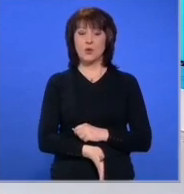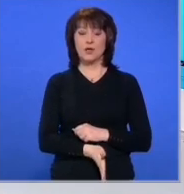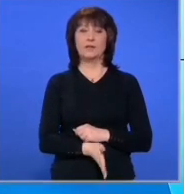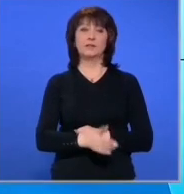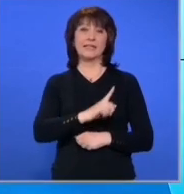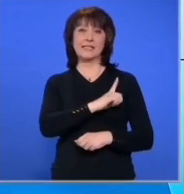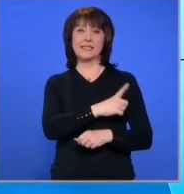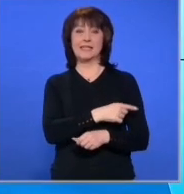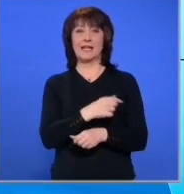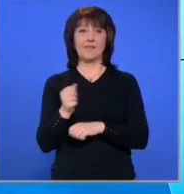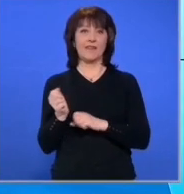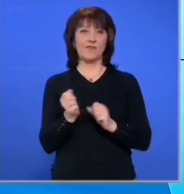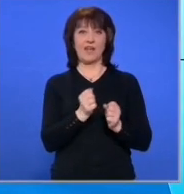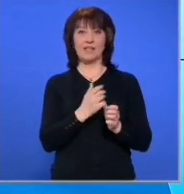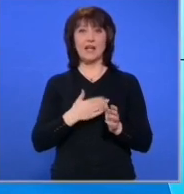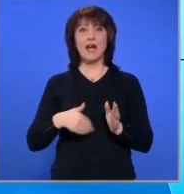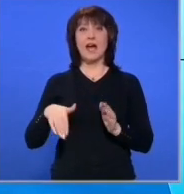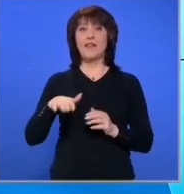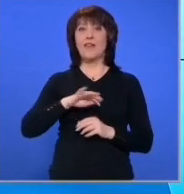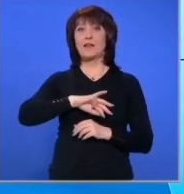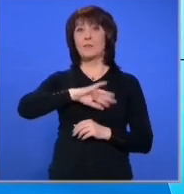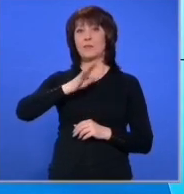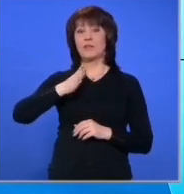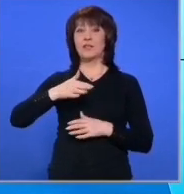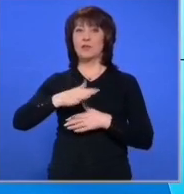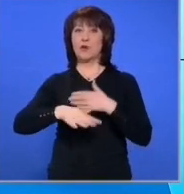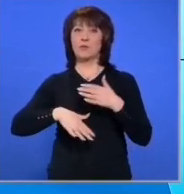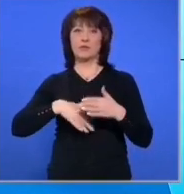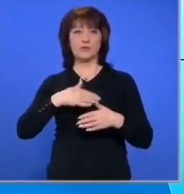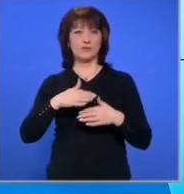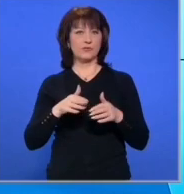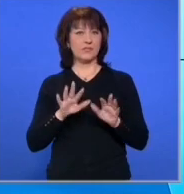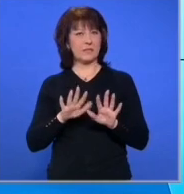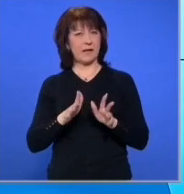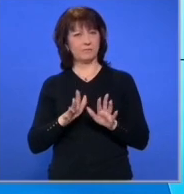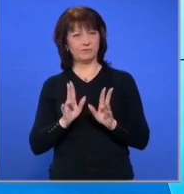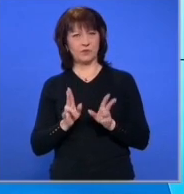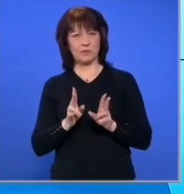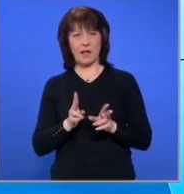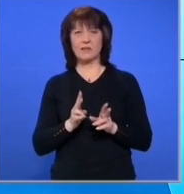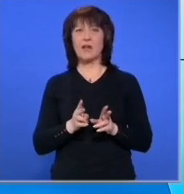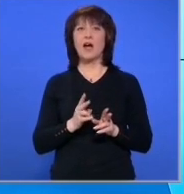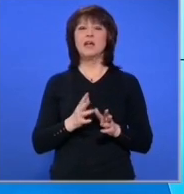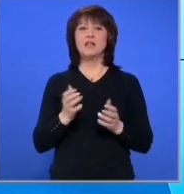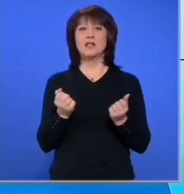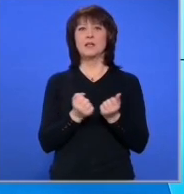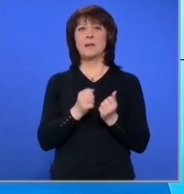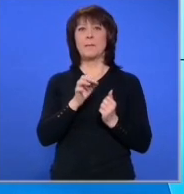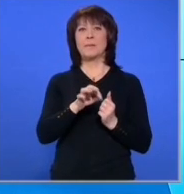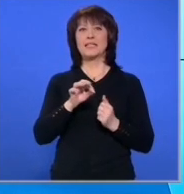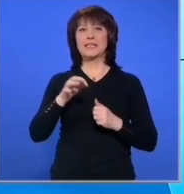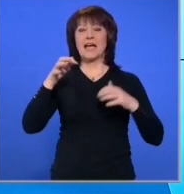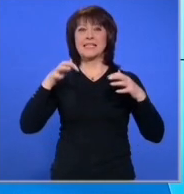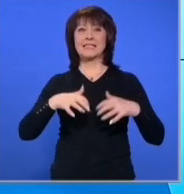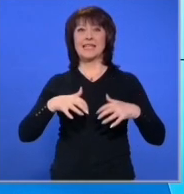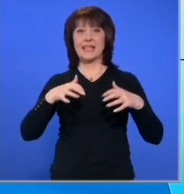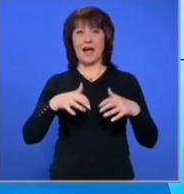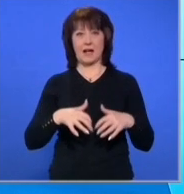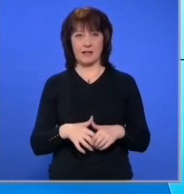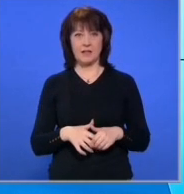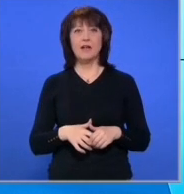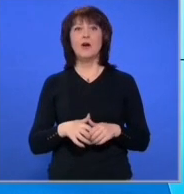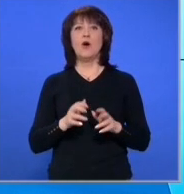силен. Над планините облачността ще е по-често значителна и на много места ще превалява сняг под 1500 метра дъжд. Ще